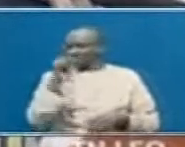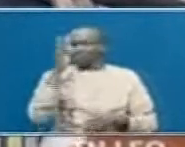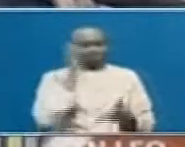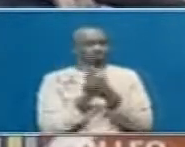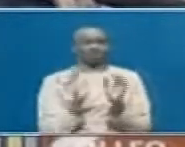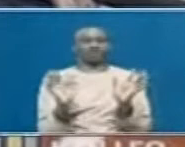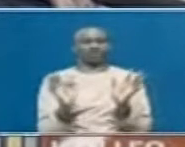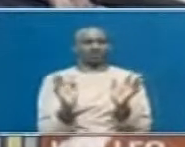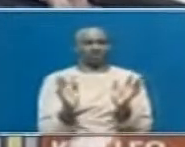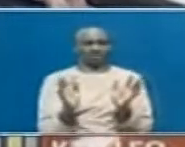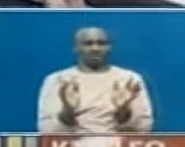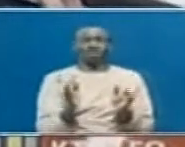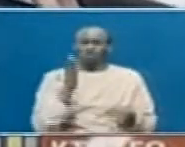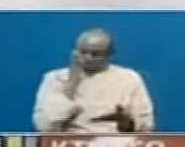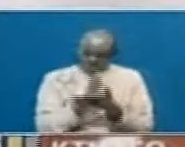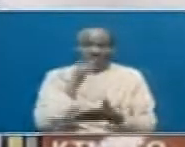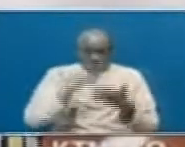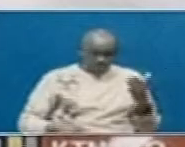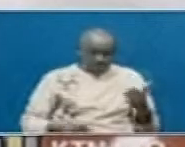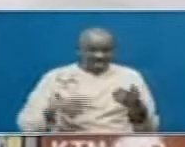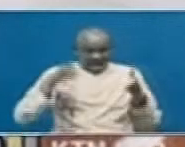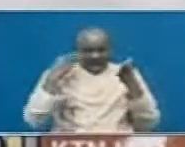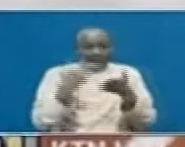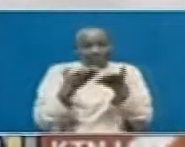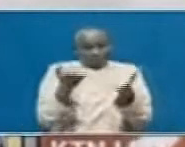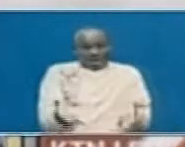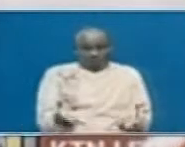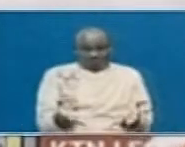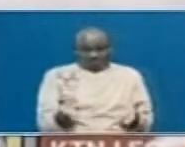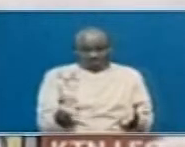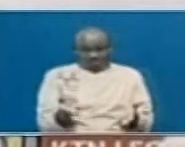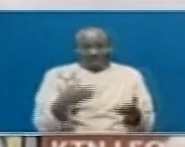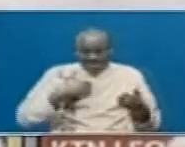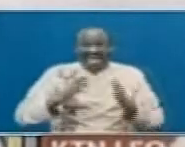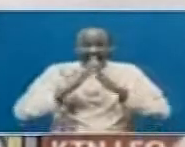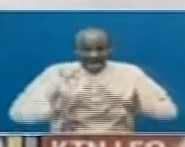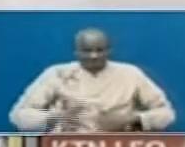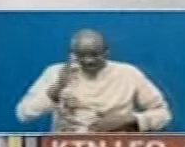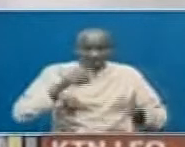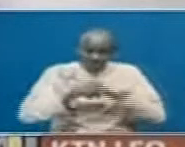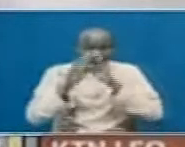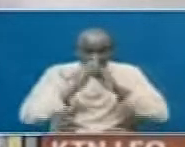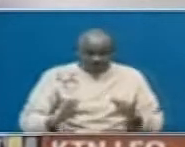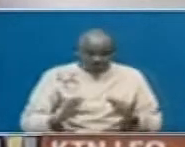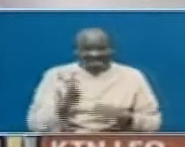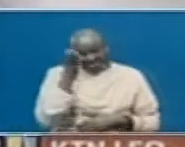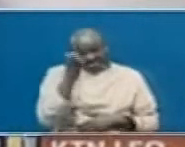wapi? Ukweli mtupu ni kwamba hata sasa hivi katika nyumba yangu ukiingia hivi katika